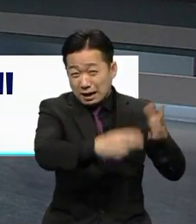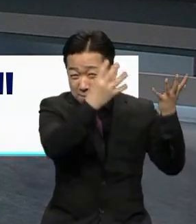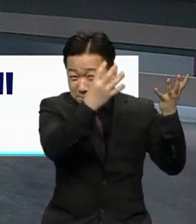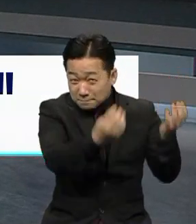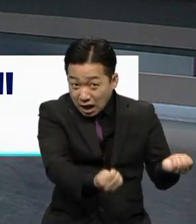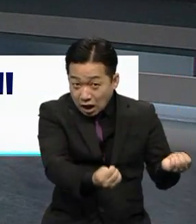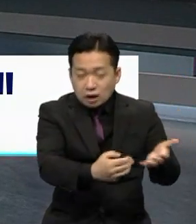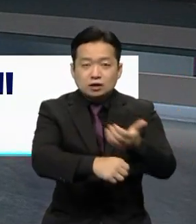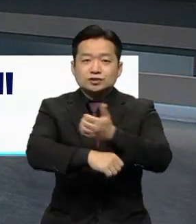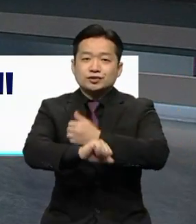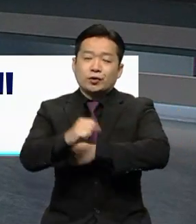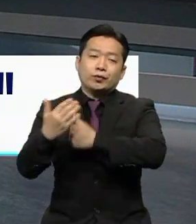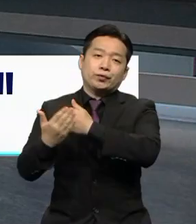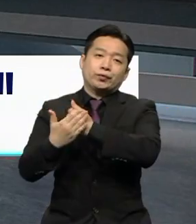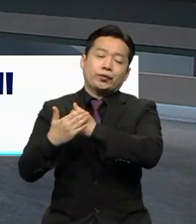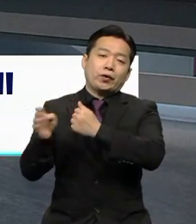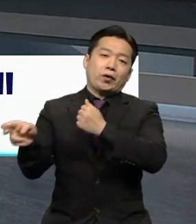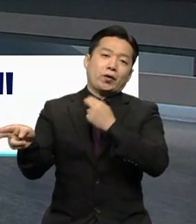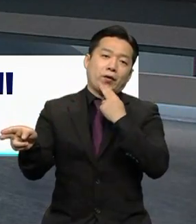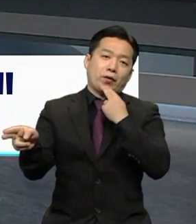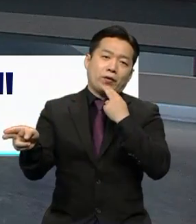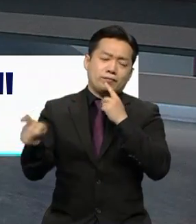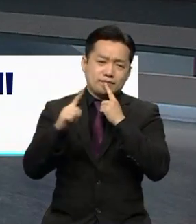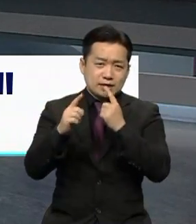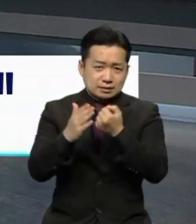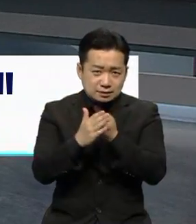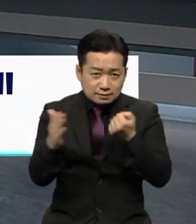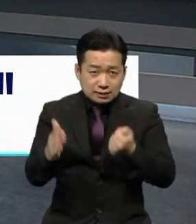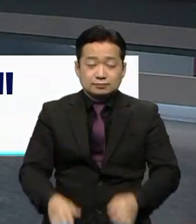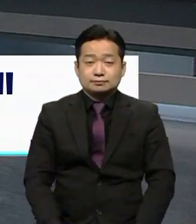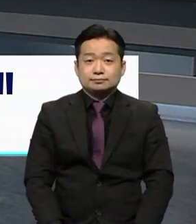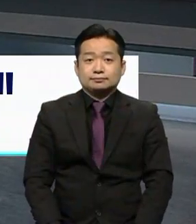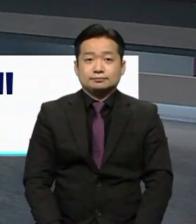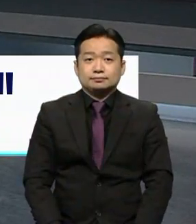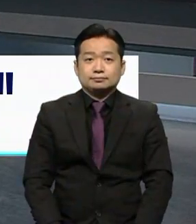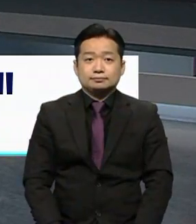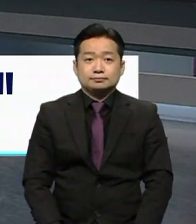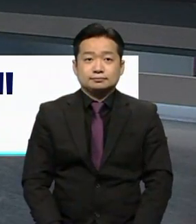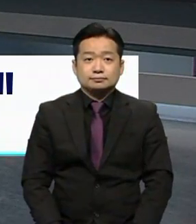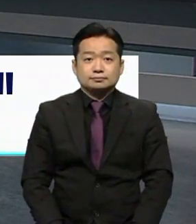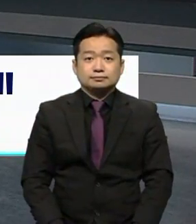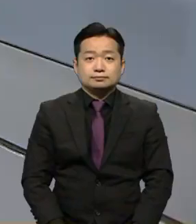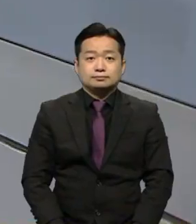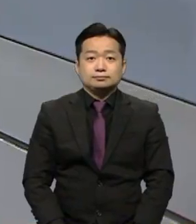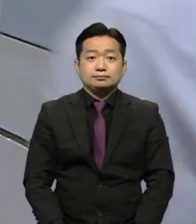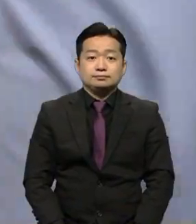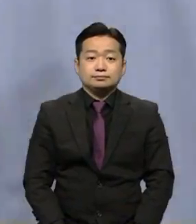정도였지만 적극적인 조치는 없었다는 건데 홍승현 기자가 짚어봤습니다.